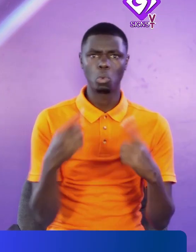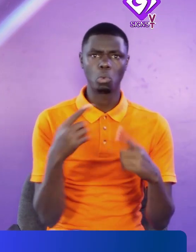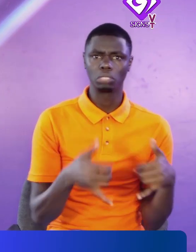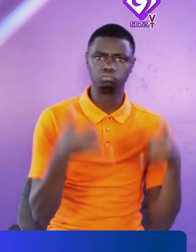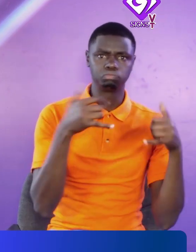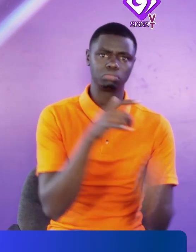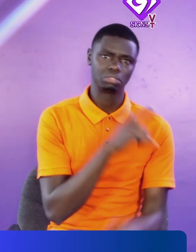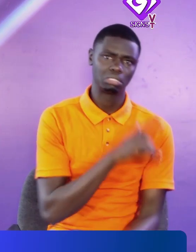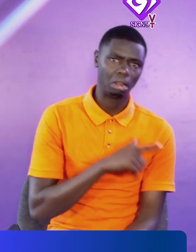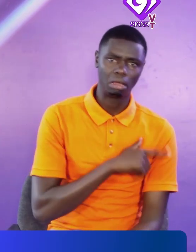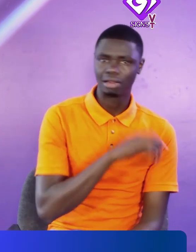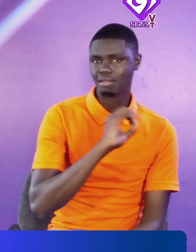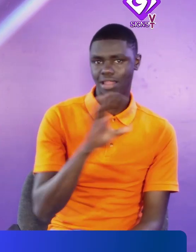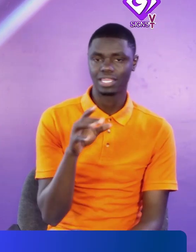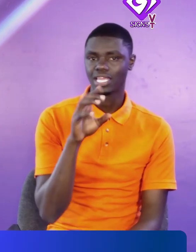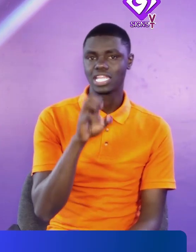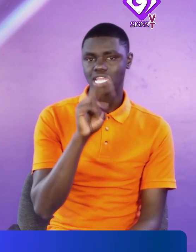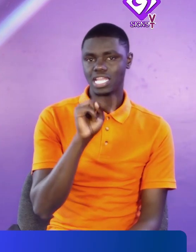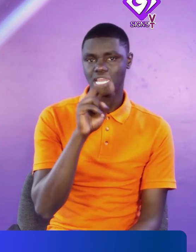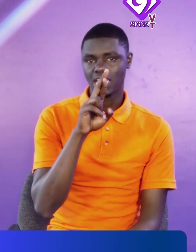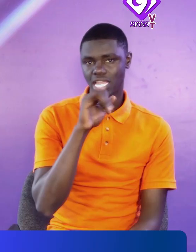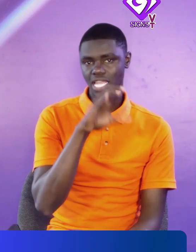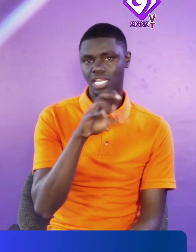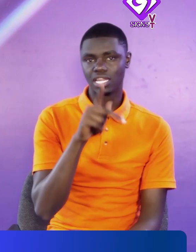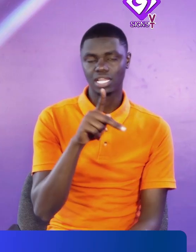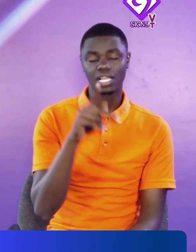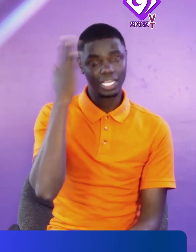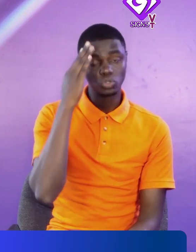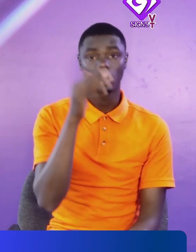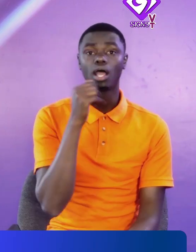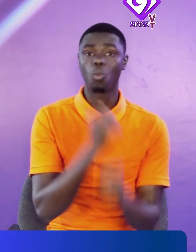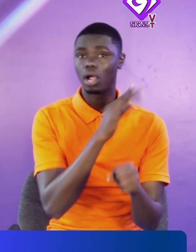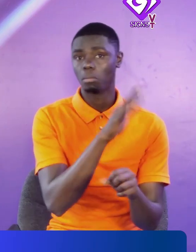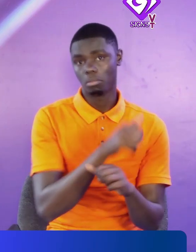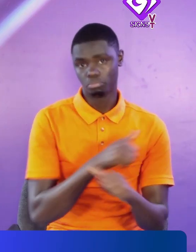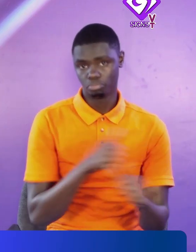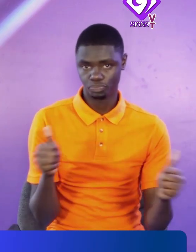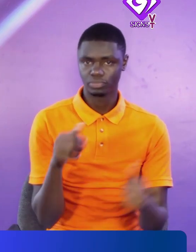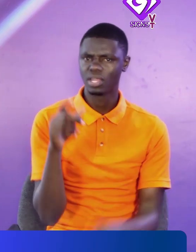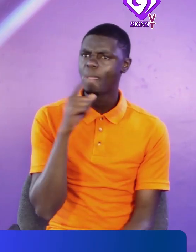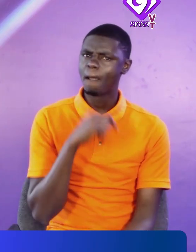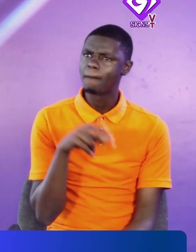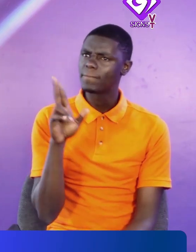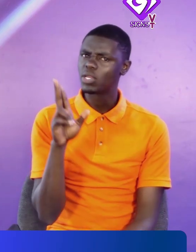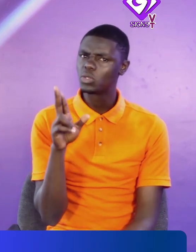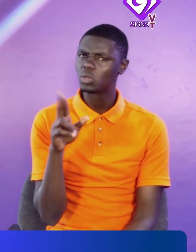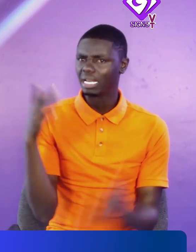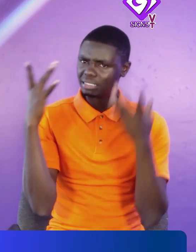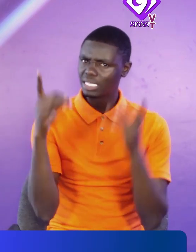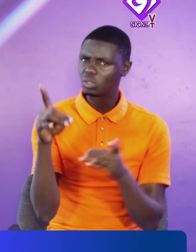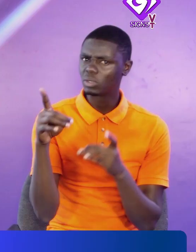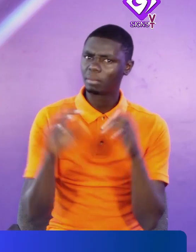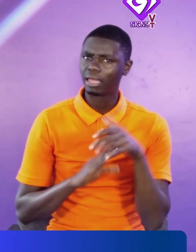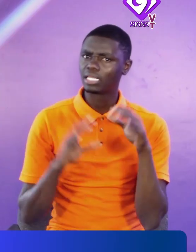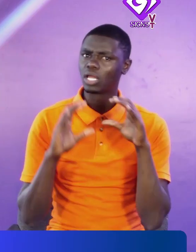chenye anafanya bana. Mimi hata nilikuwa najiuliza how comes Man U ili sign Ten Hag kama head coach na Enrique hakuwa na